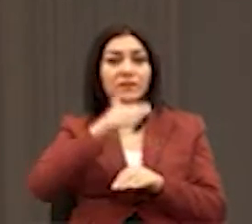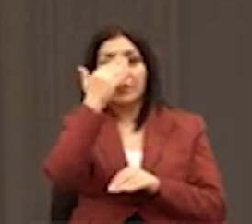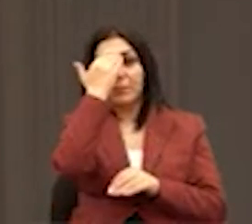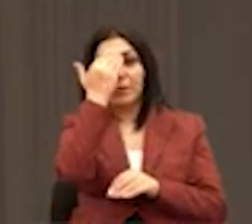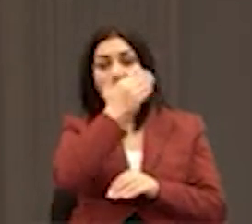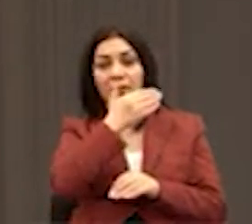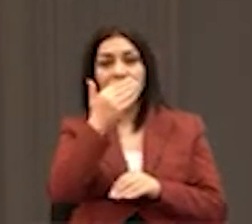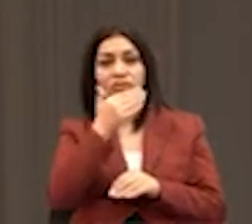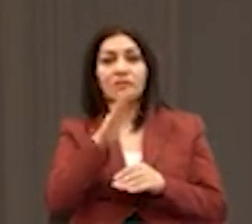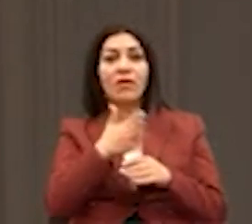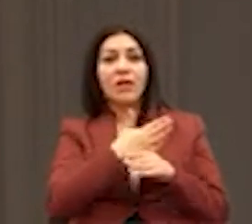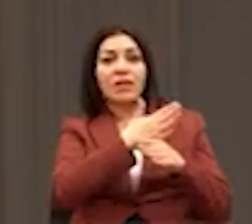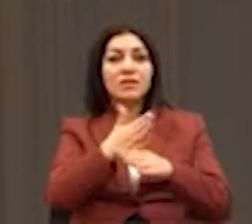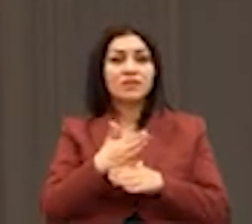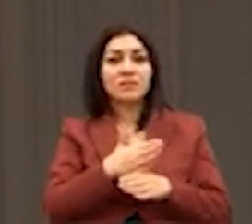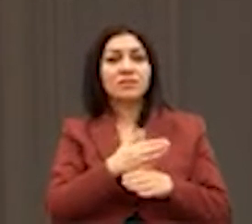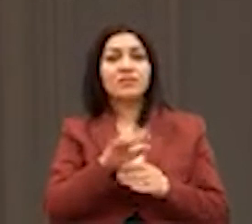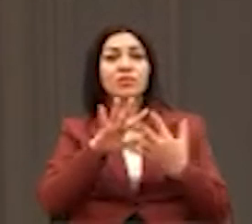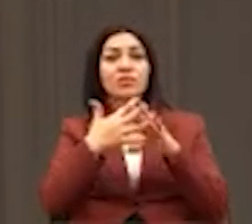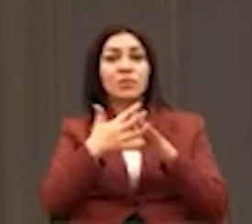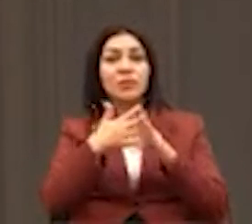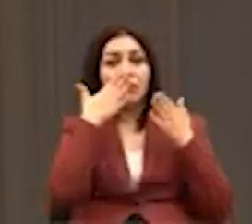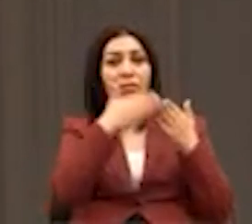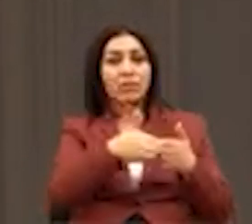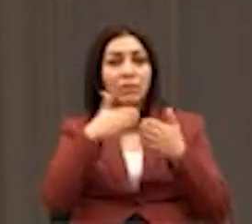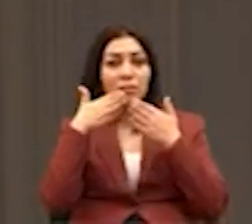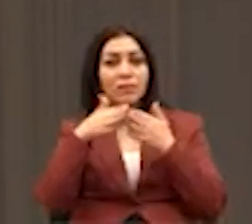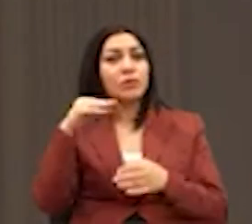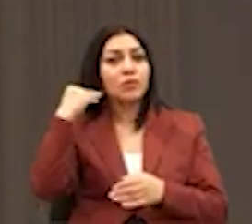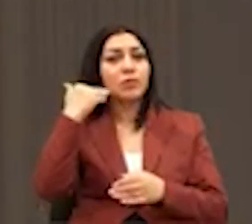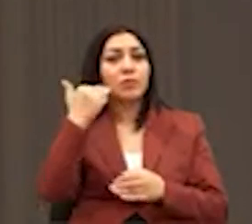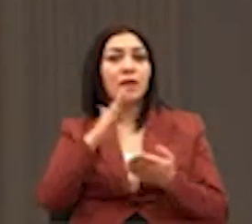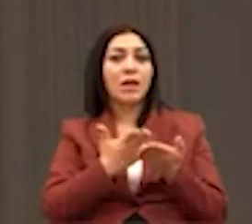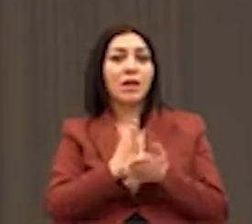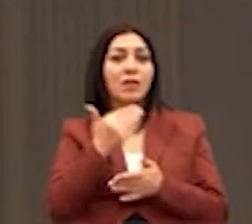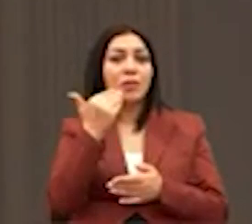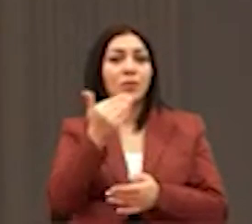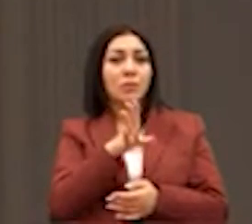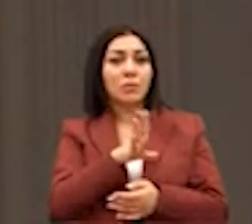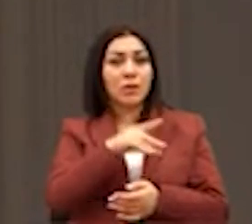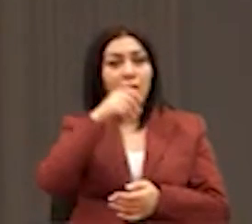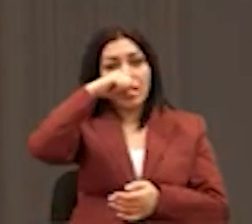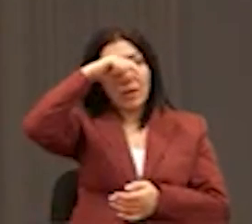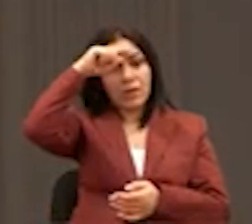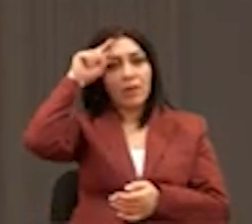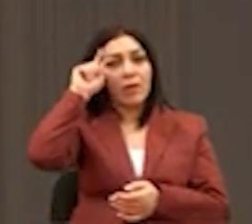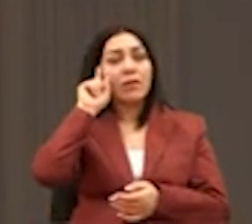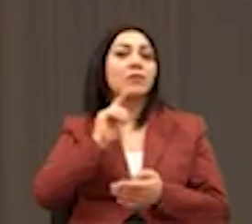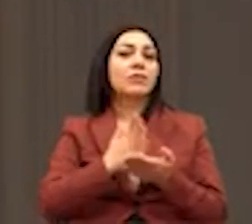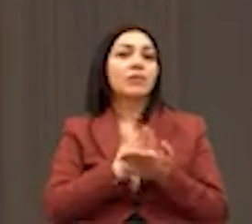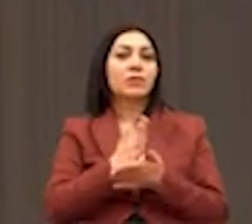բնակչությանը կտրտել, անգամ գյուղերը իրարից, դա թուրքական քաղաքականություն է եղել, ադրբեջանական